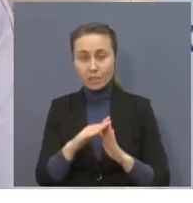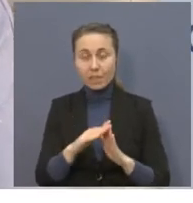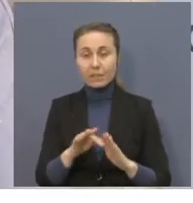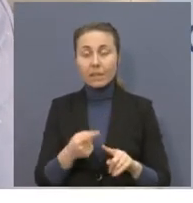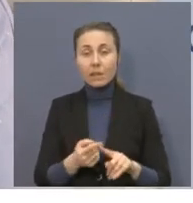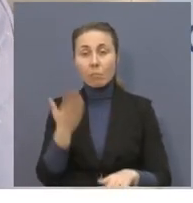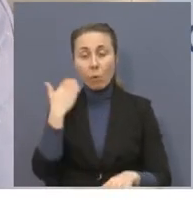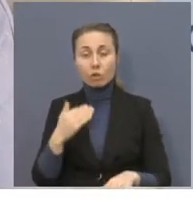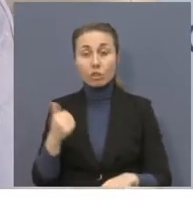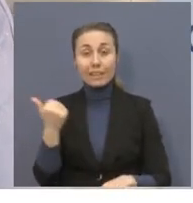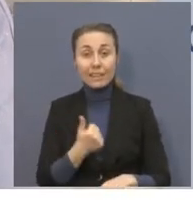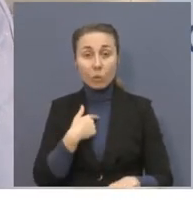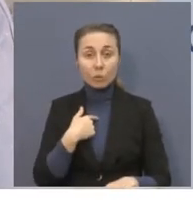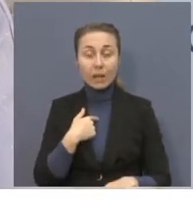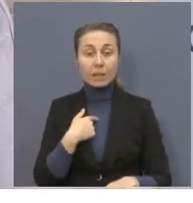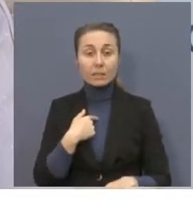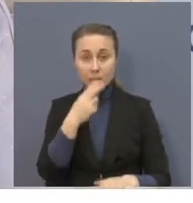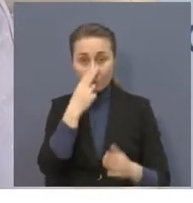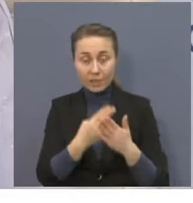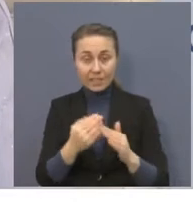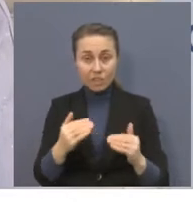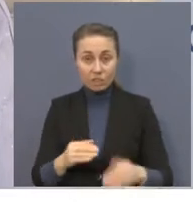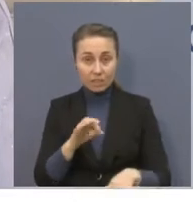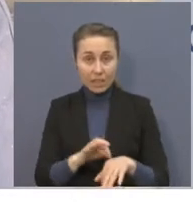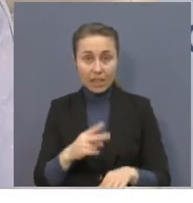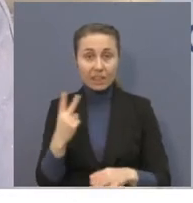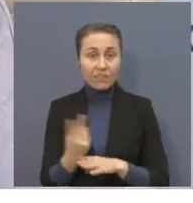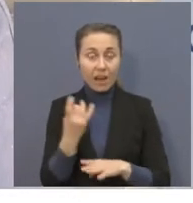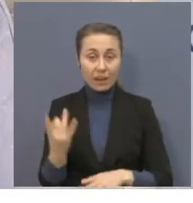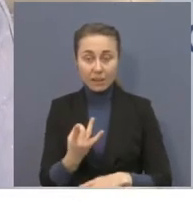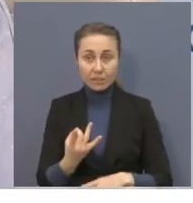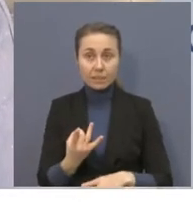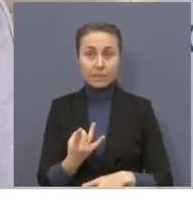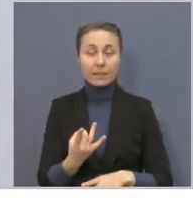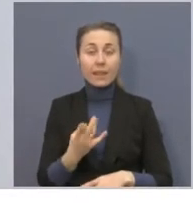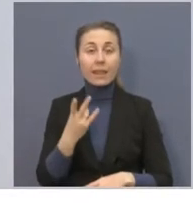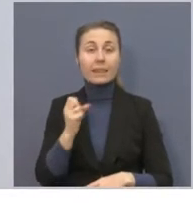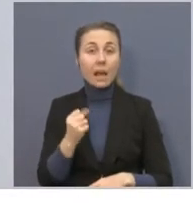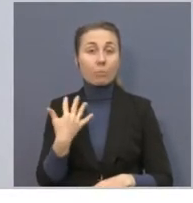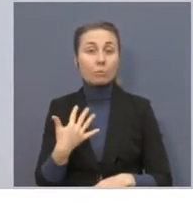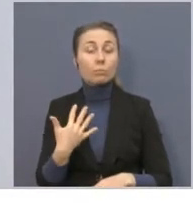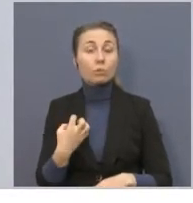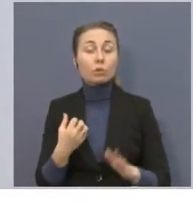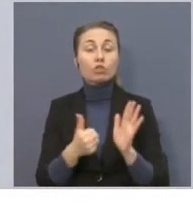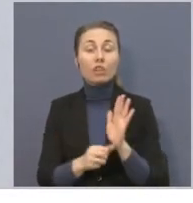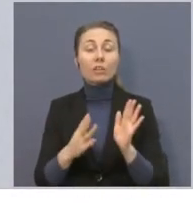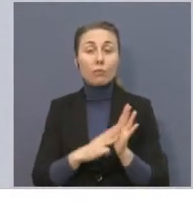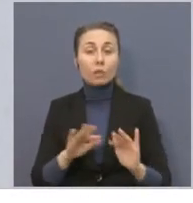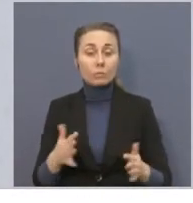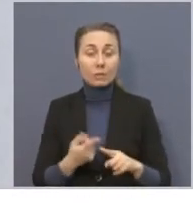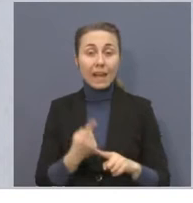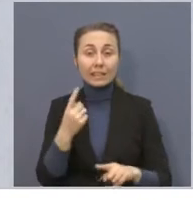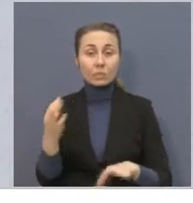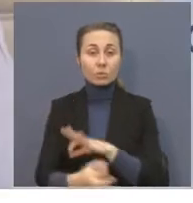нас отмечается снижение заболеваемости в два раза на 568 случаев. За